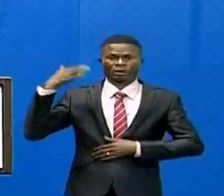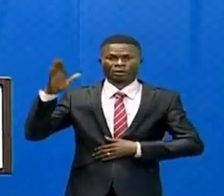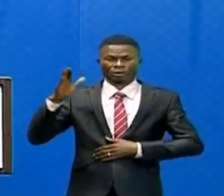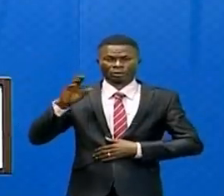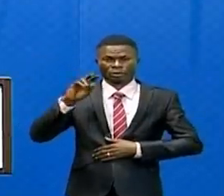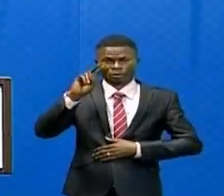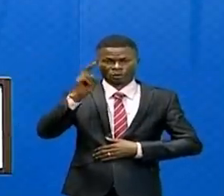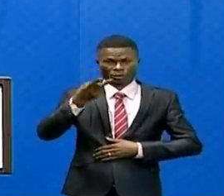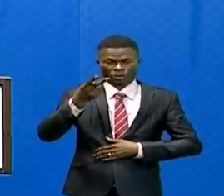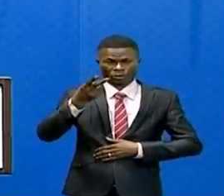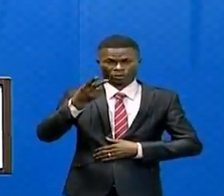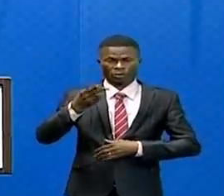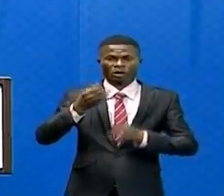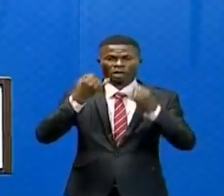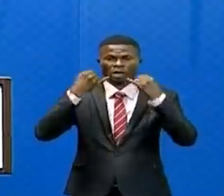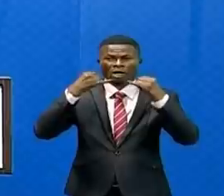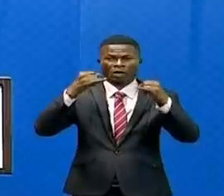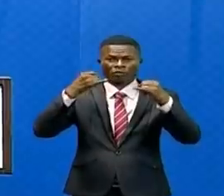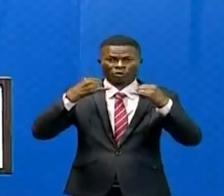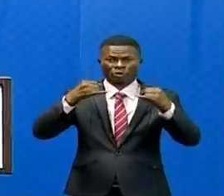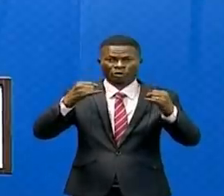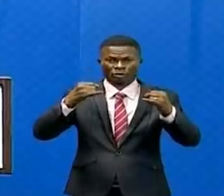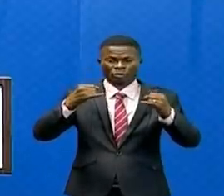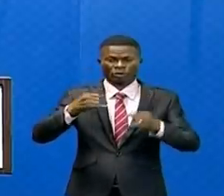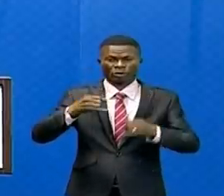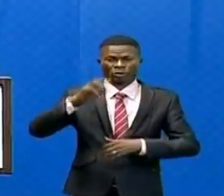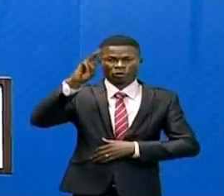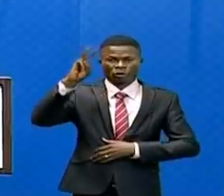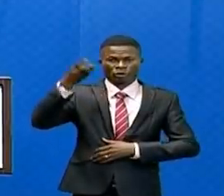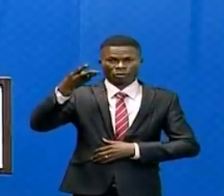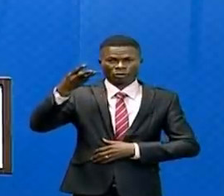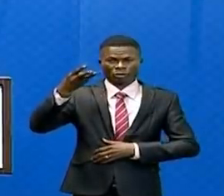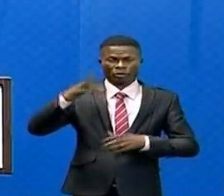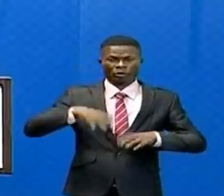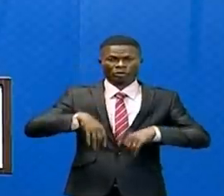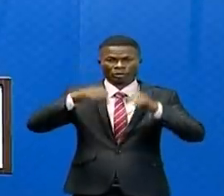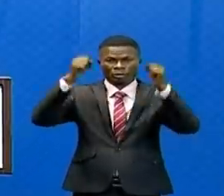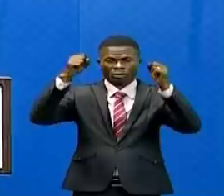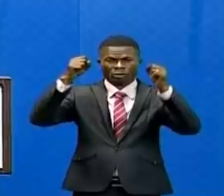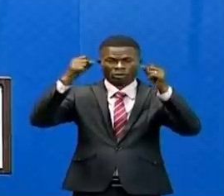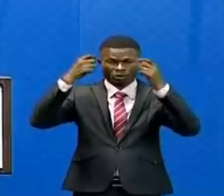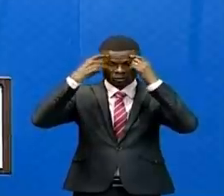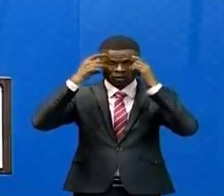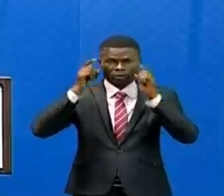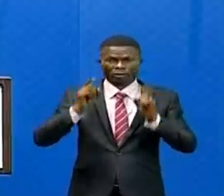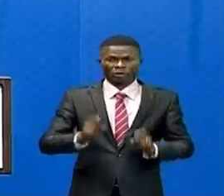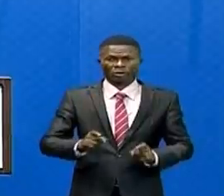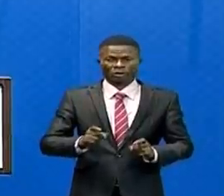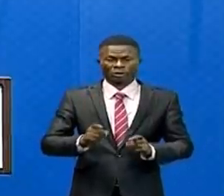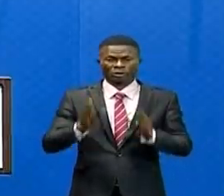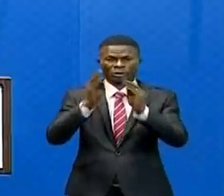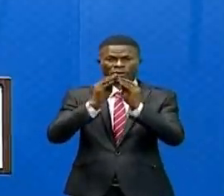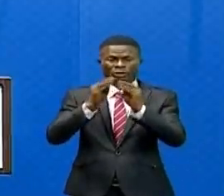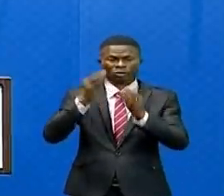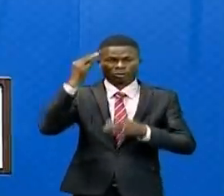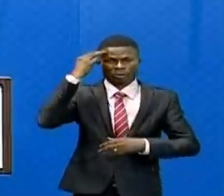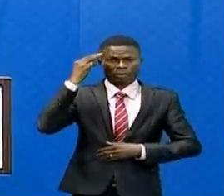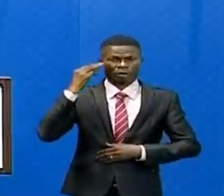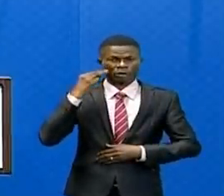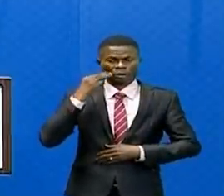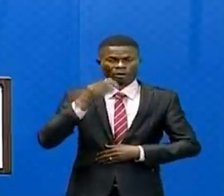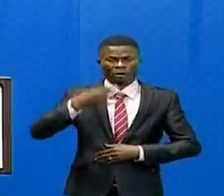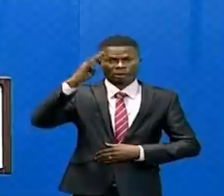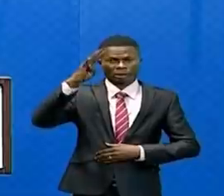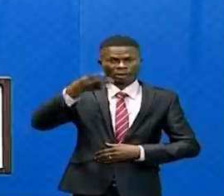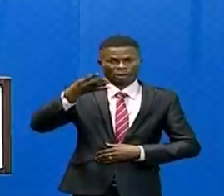2. Point d'information. 3. Approbation d'un relevé des décisions du Conseil des ministres.